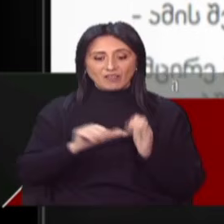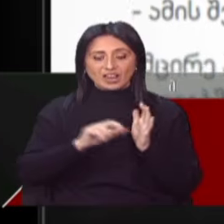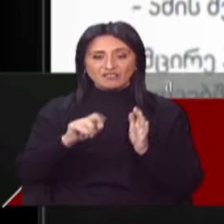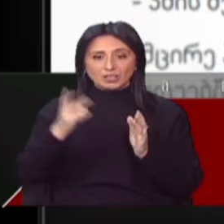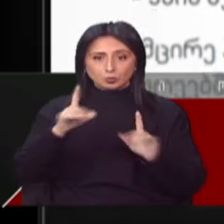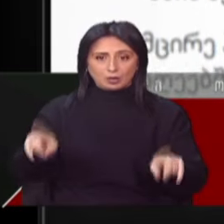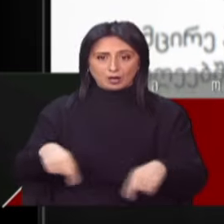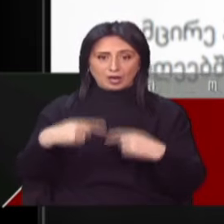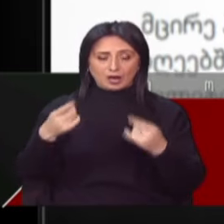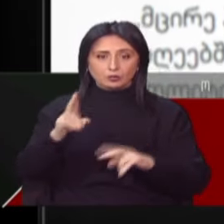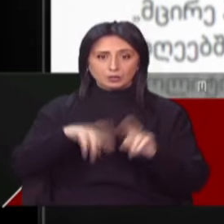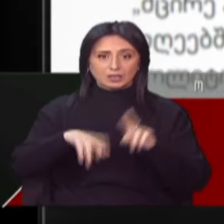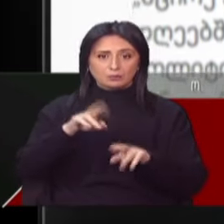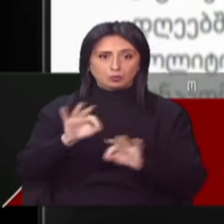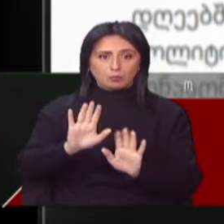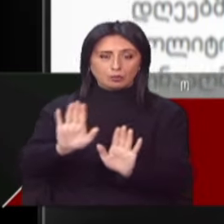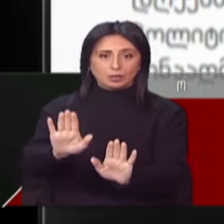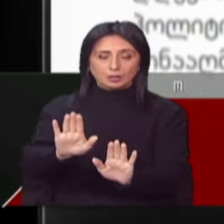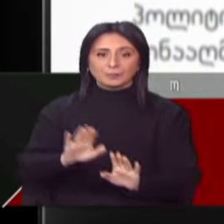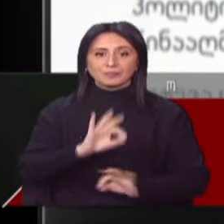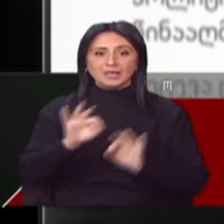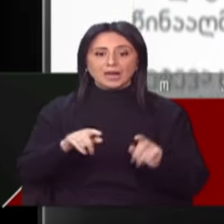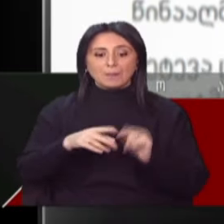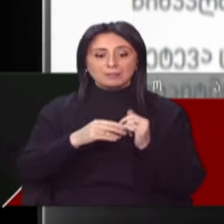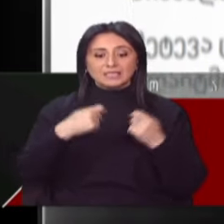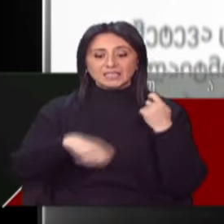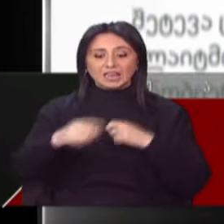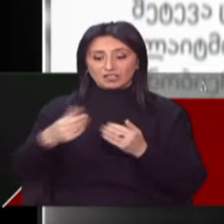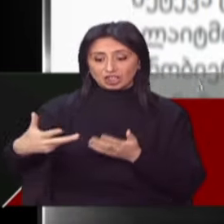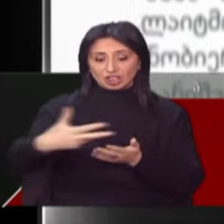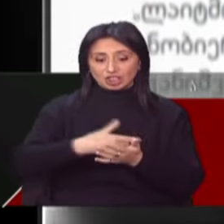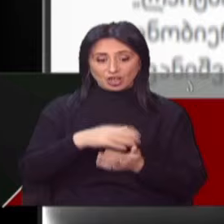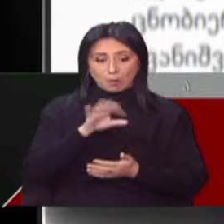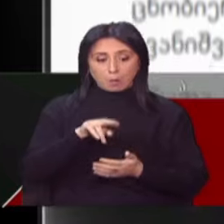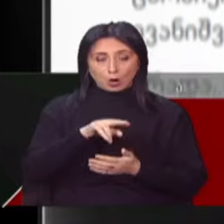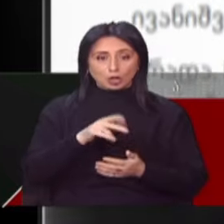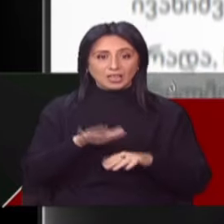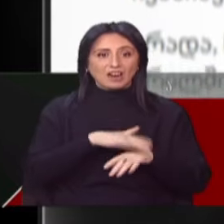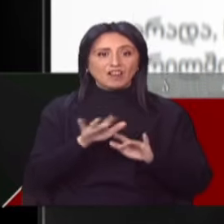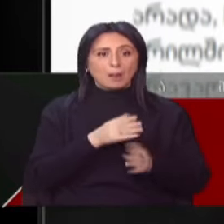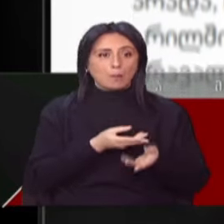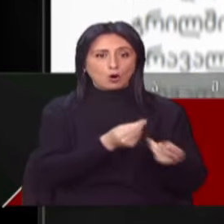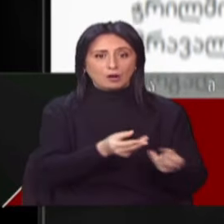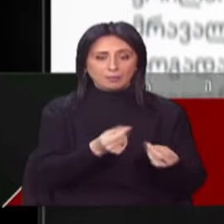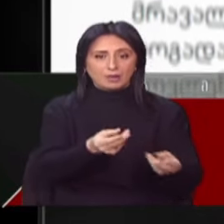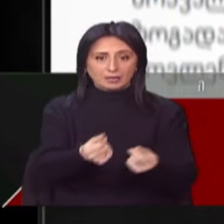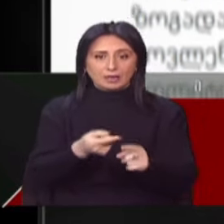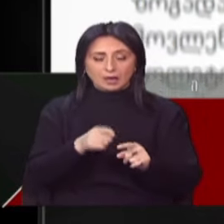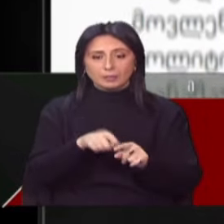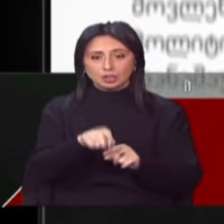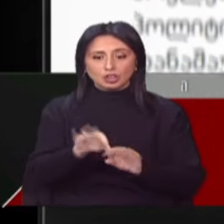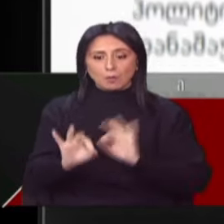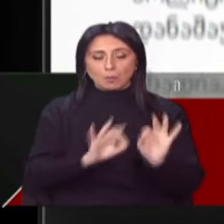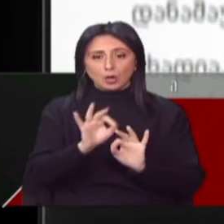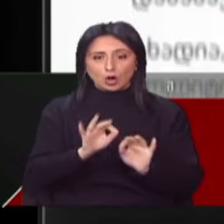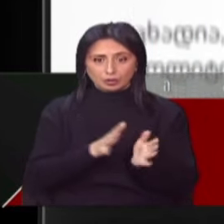უნდა განახორციელოს სამშენებლო პროექტი. Მიწის გაყიდვებით მიღებულ შემოსავალს ფონდი მისი საქველმოქმედო მიზნებისკენ მიმართავს და მიმდინარე